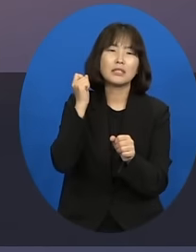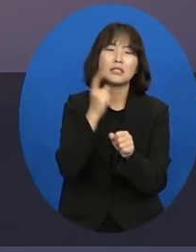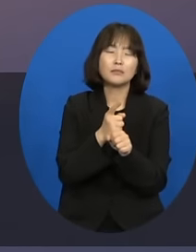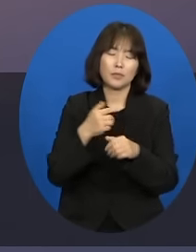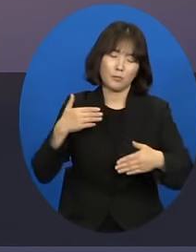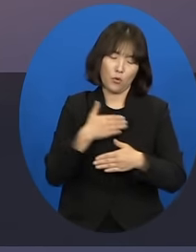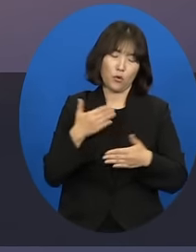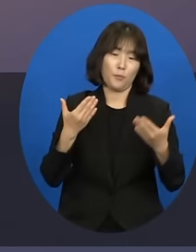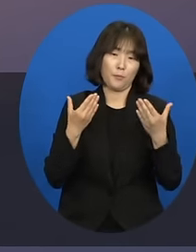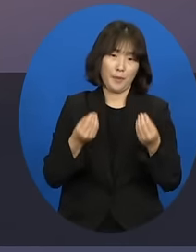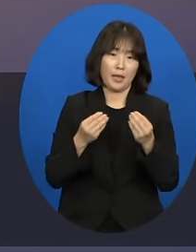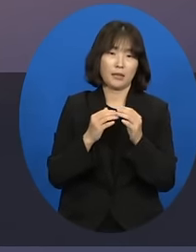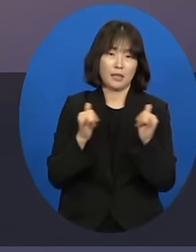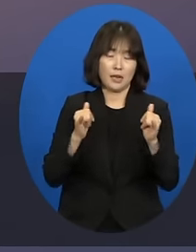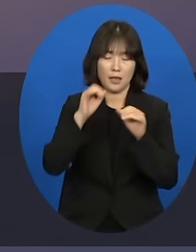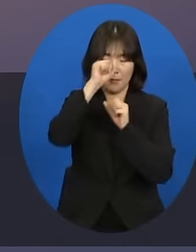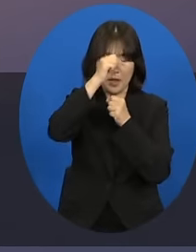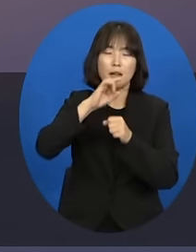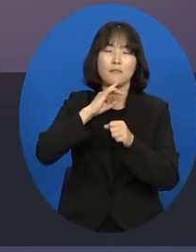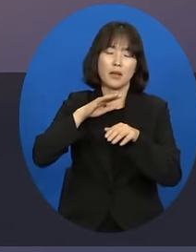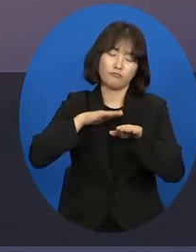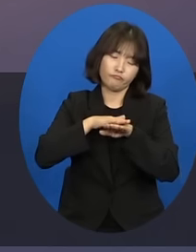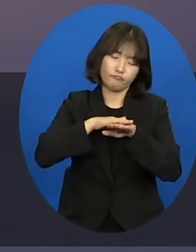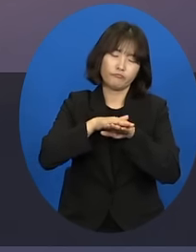사람은 발만 씻으면 된다.